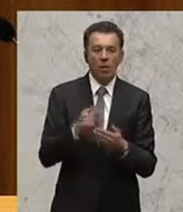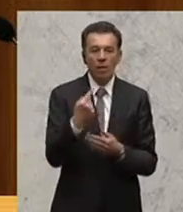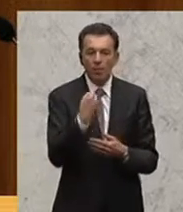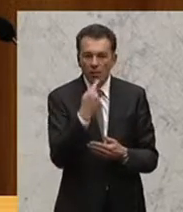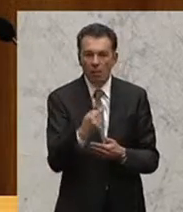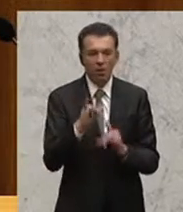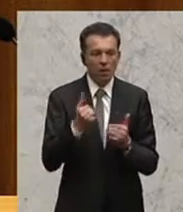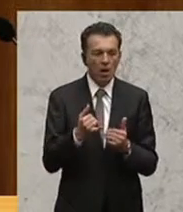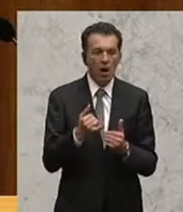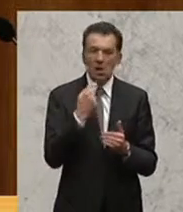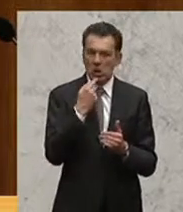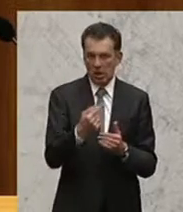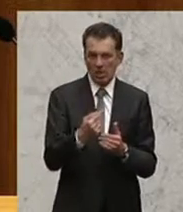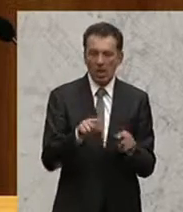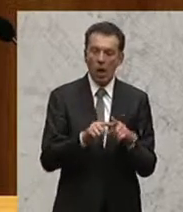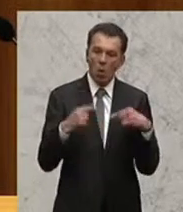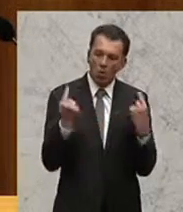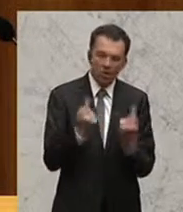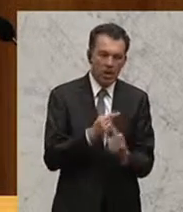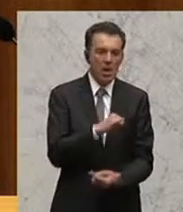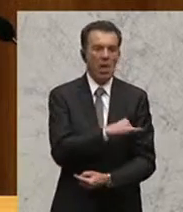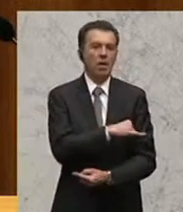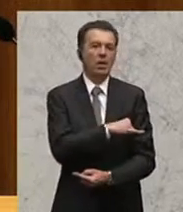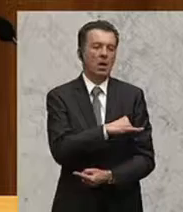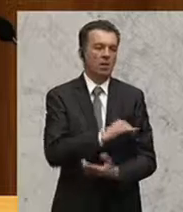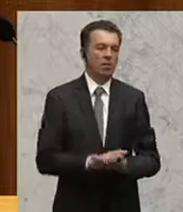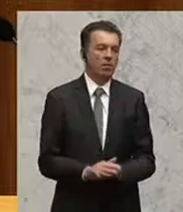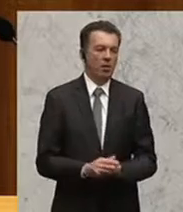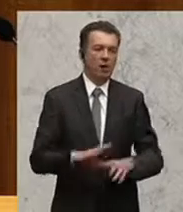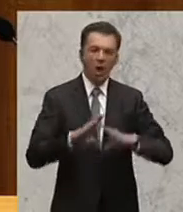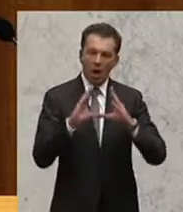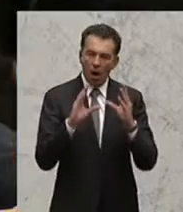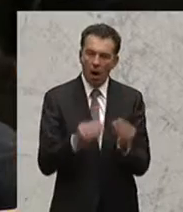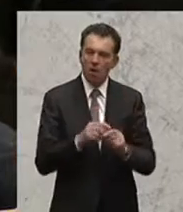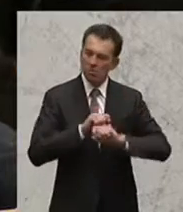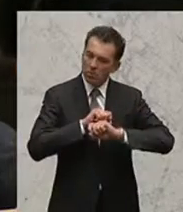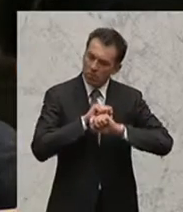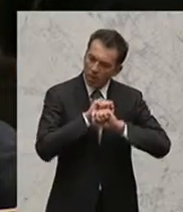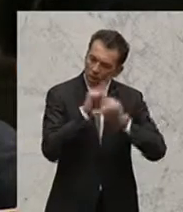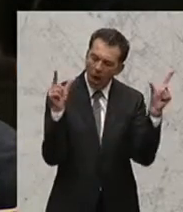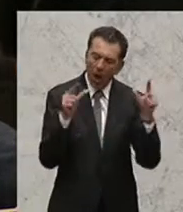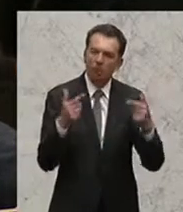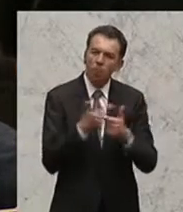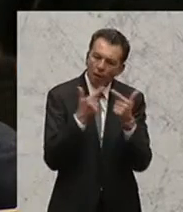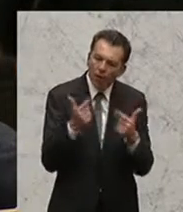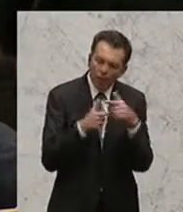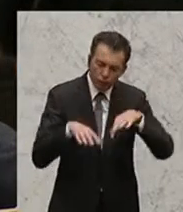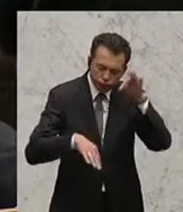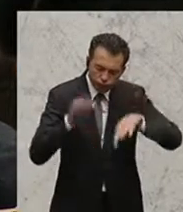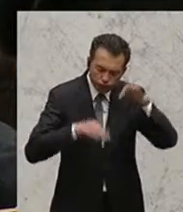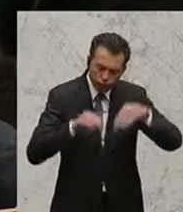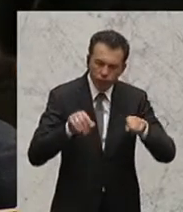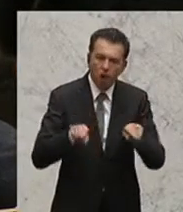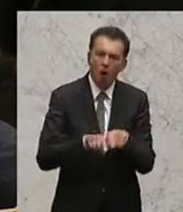ja, und ich schicke das voraus, auch wir sind interessiert daran, dass alles auf den Tisch kommt, dass alles aufgeklärt wird. Auch wir